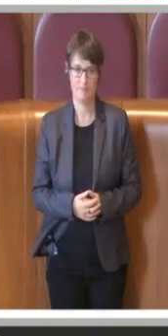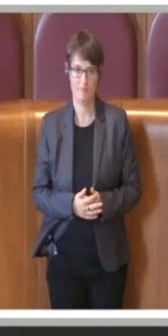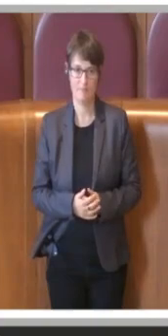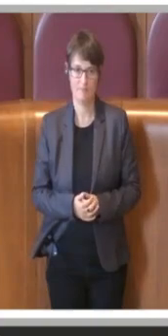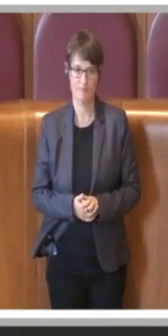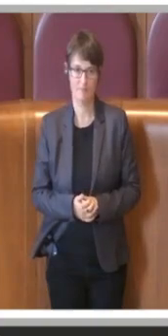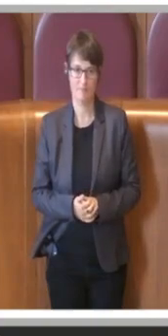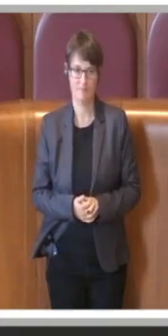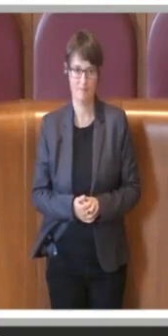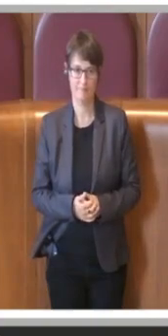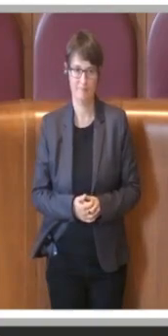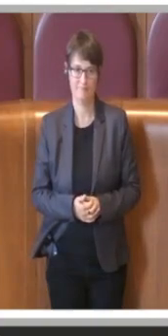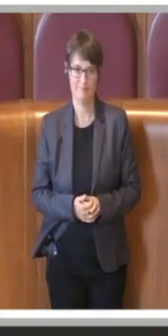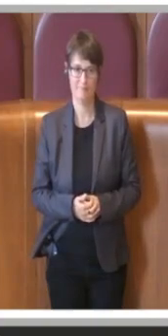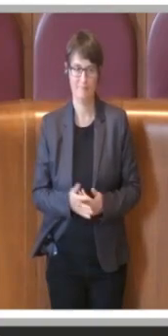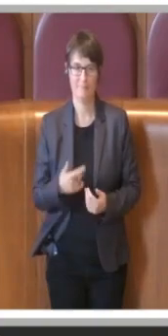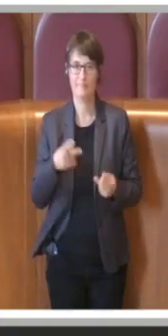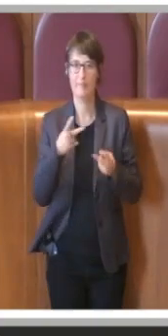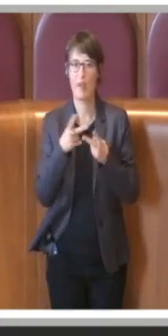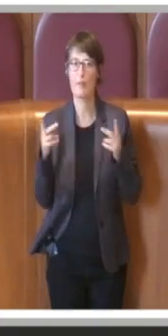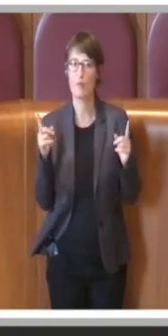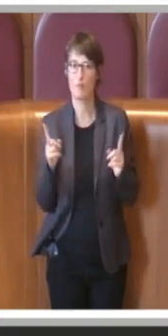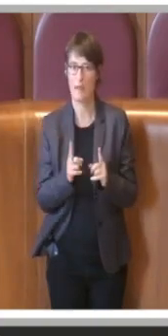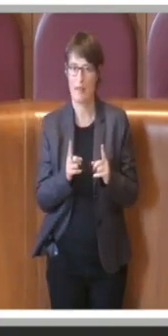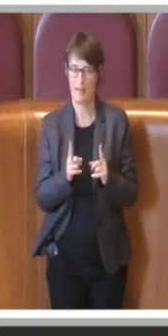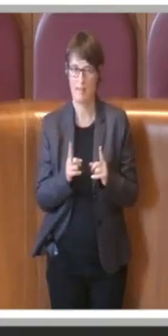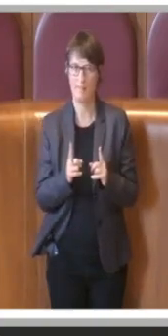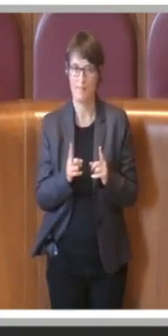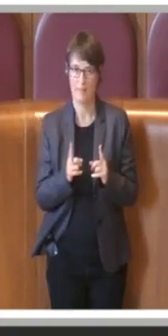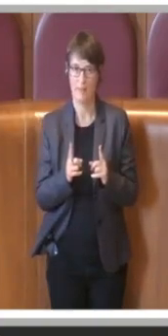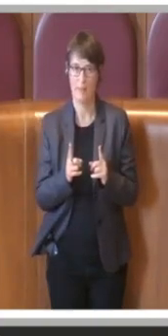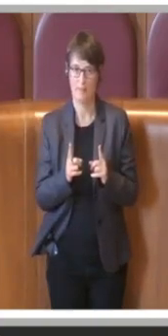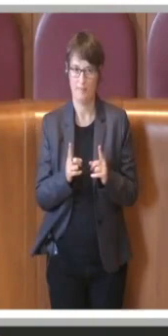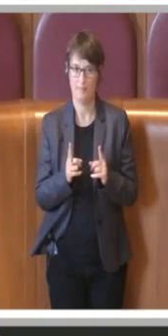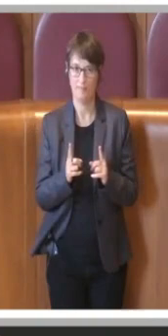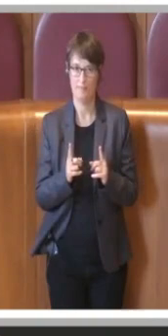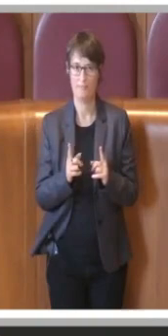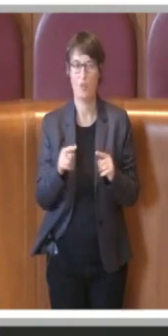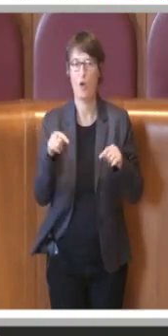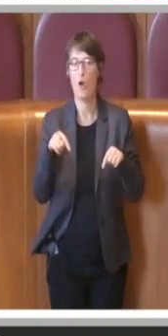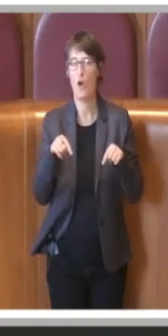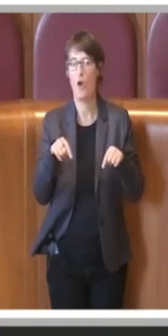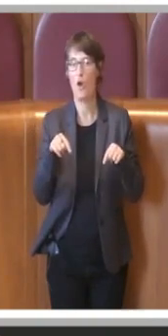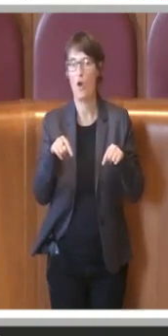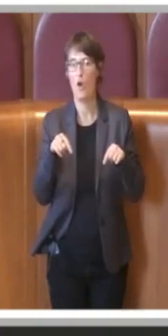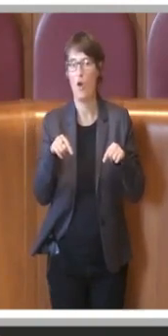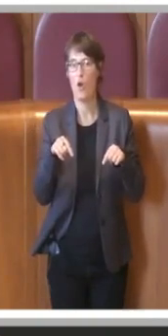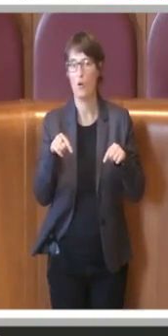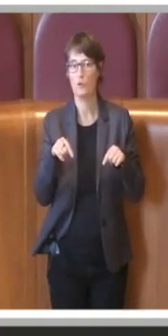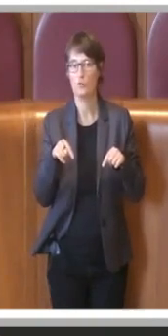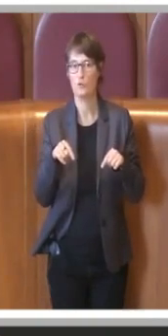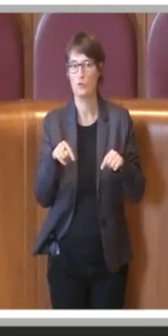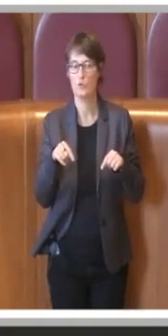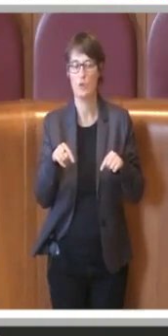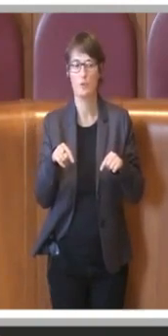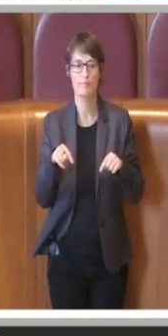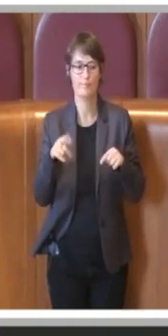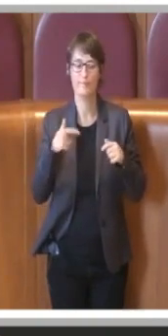di essere molto più breve. Diciamo che oggi siamo a esaminare una